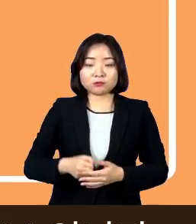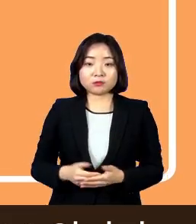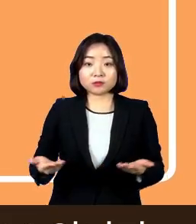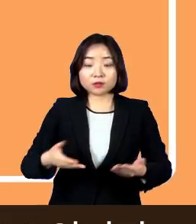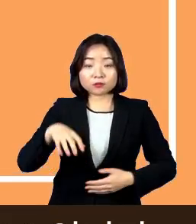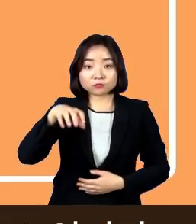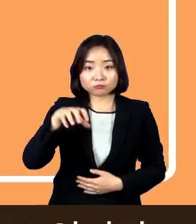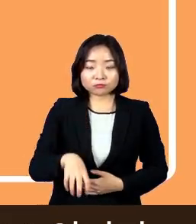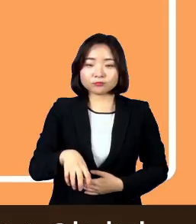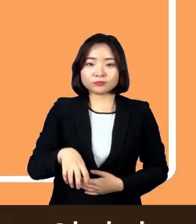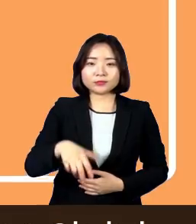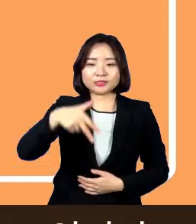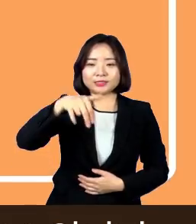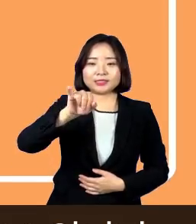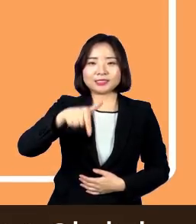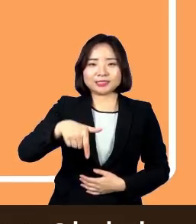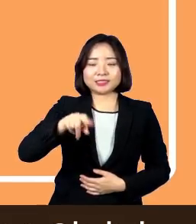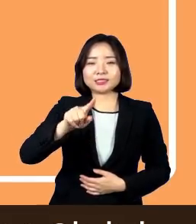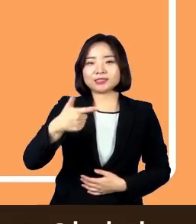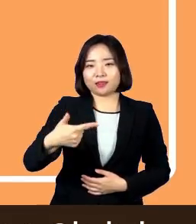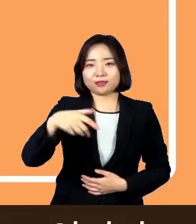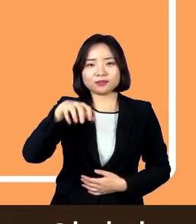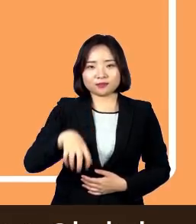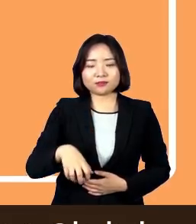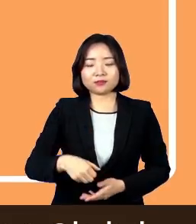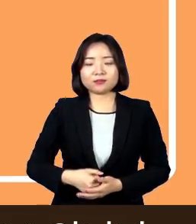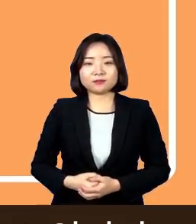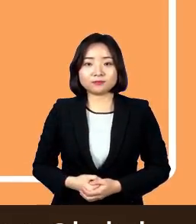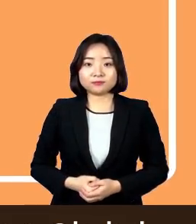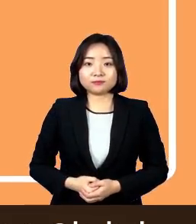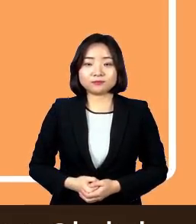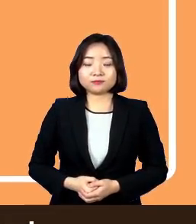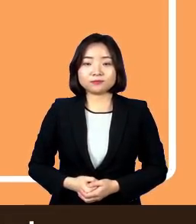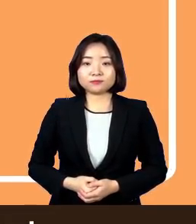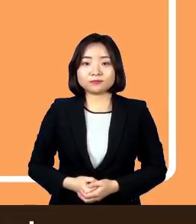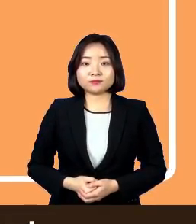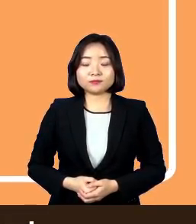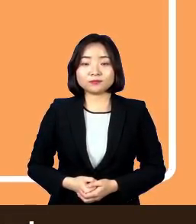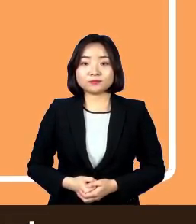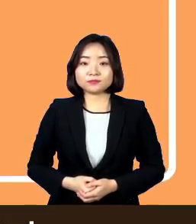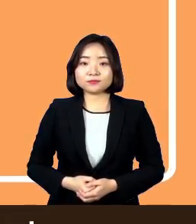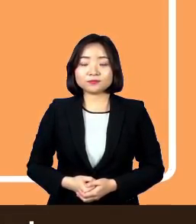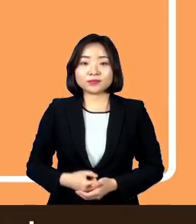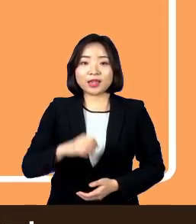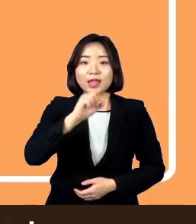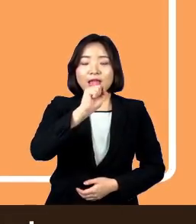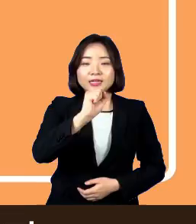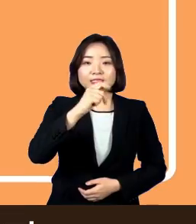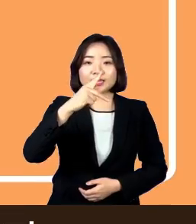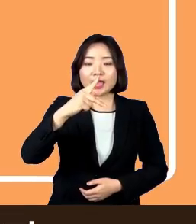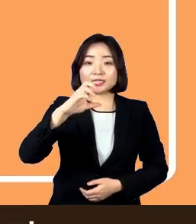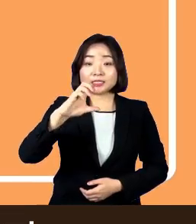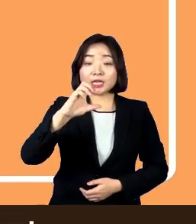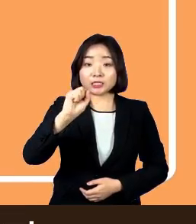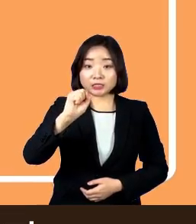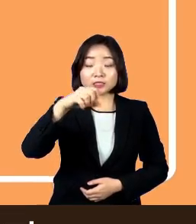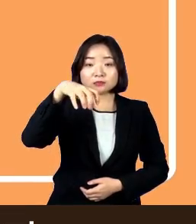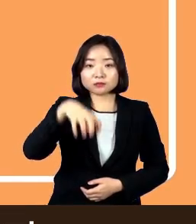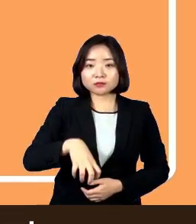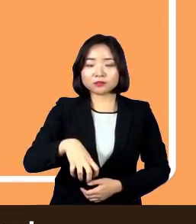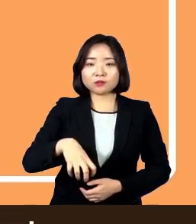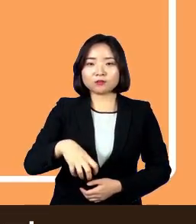천안시 서북구 직산읍 성진로 154-14입니다. 주식회사 SKCS에서 생산